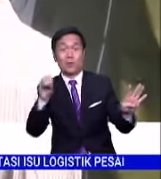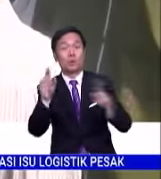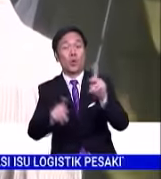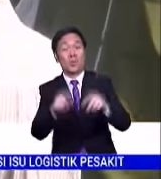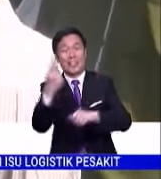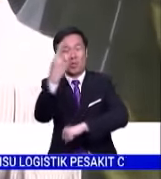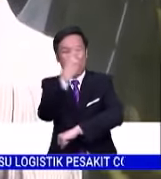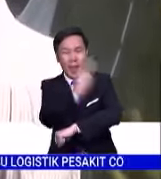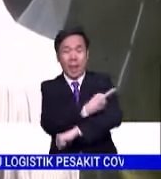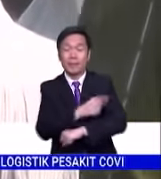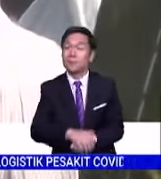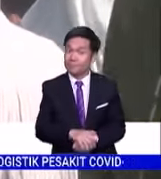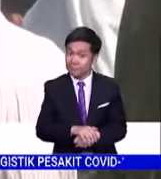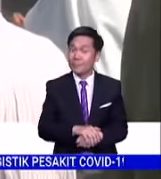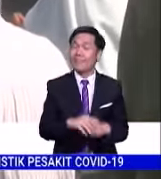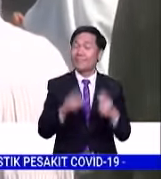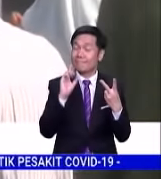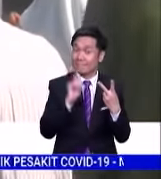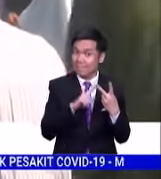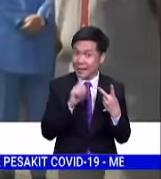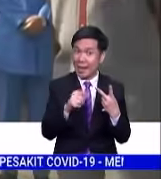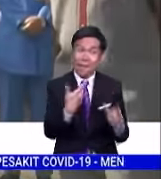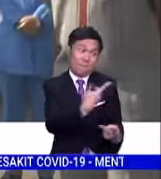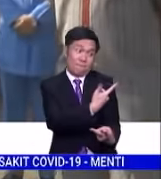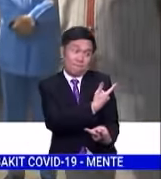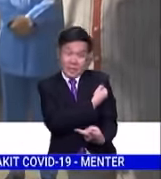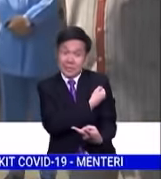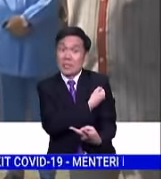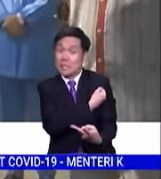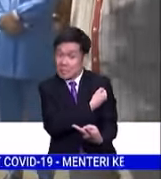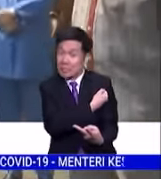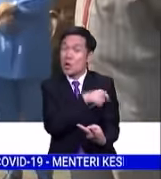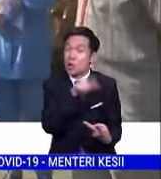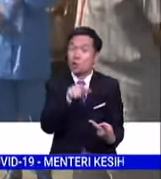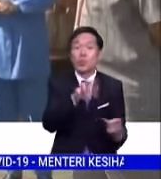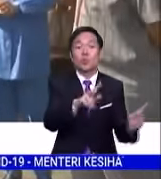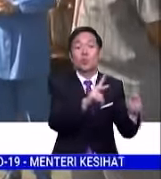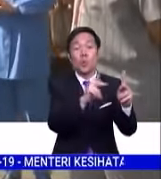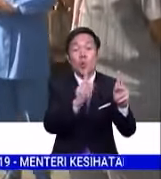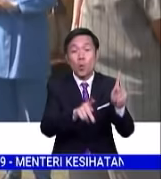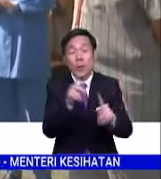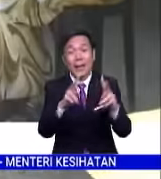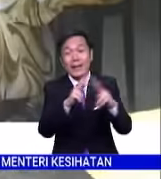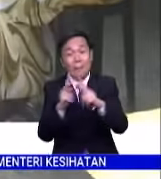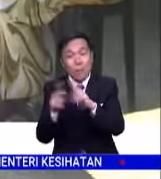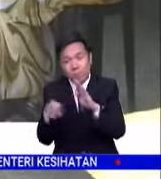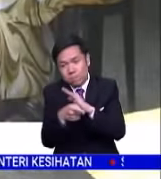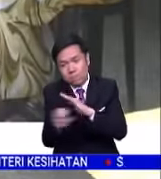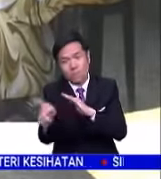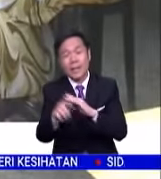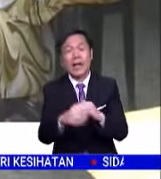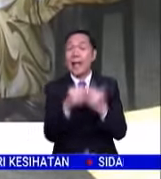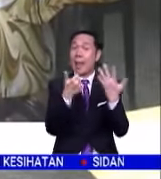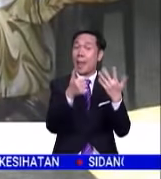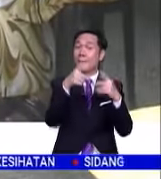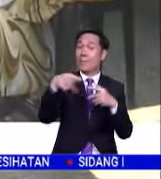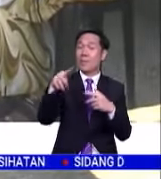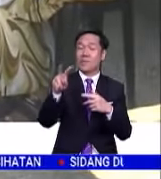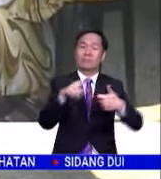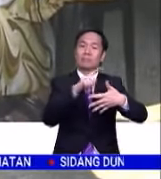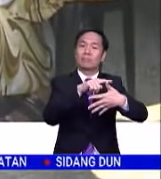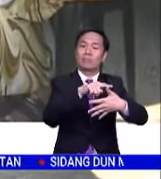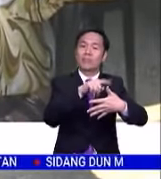individu sehari selain menampung keperluan vaksinasi untuk penduduk luar bandar. 6 PPV tersebut adalah di